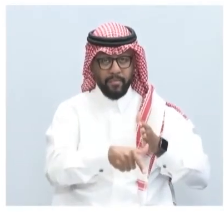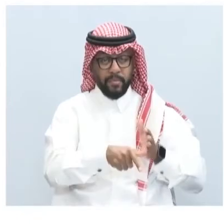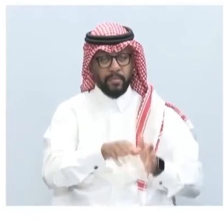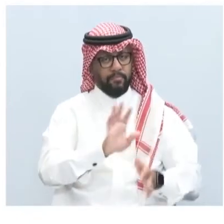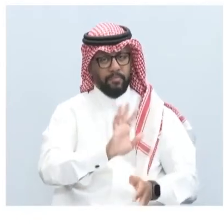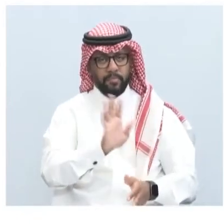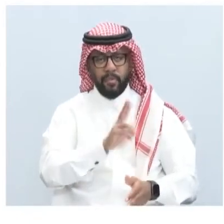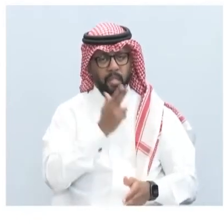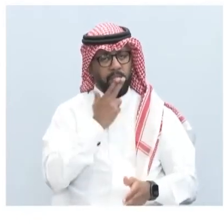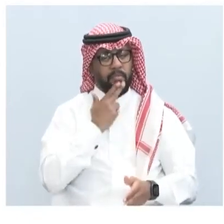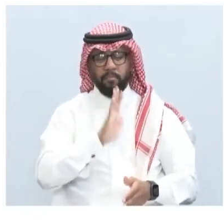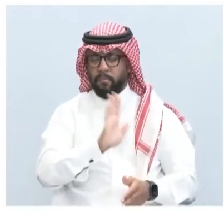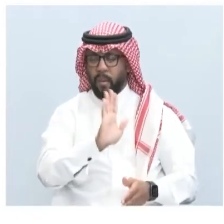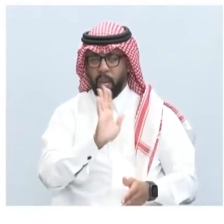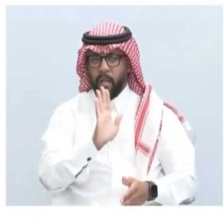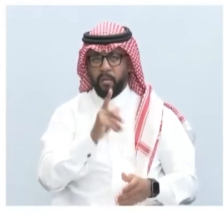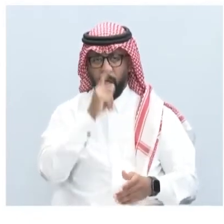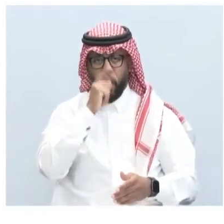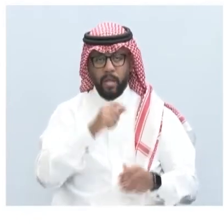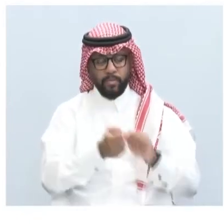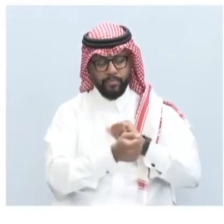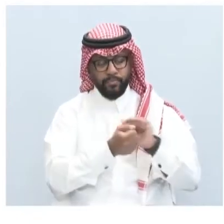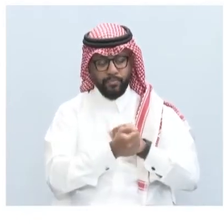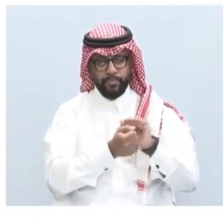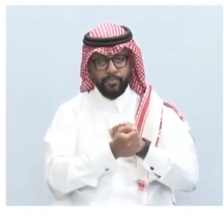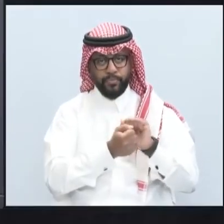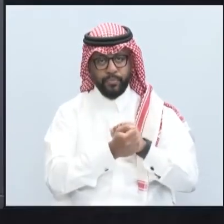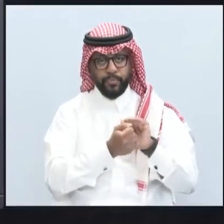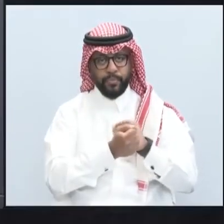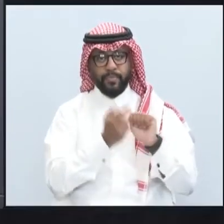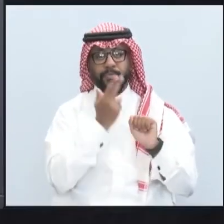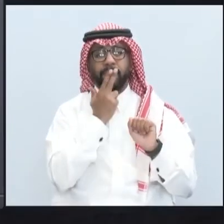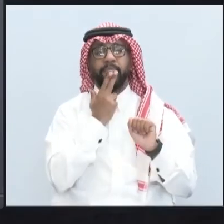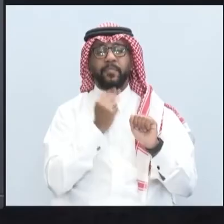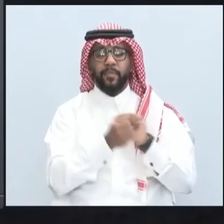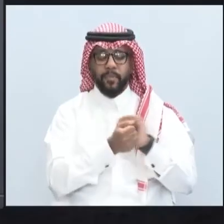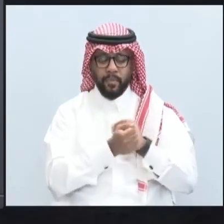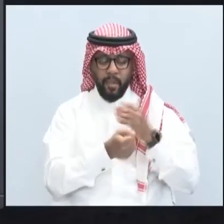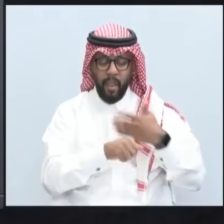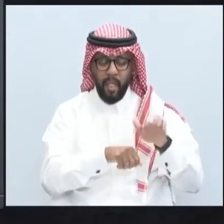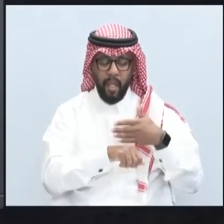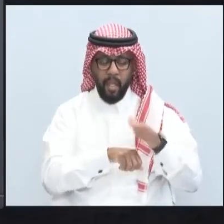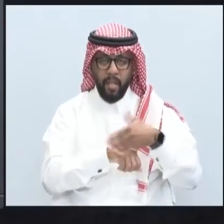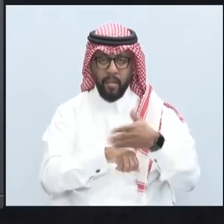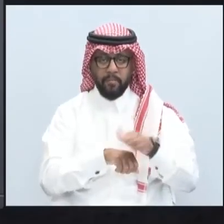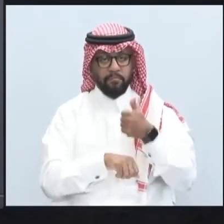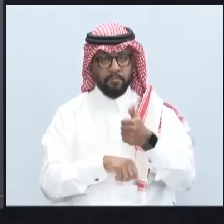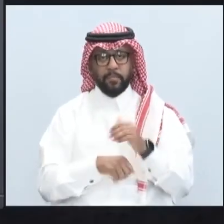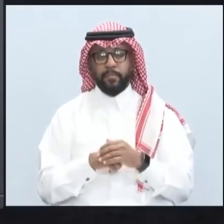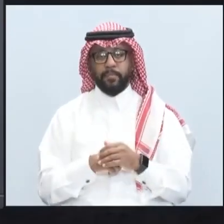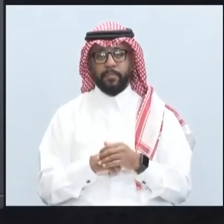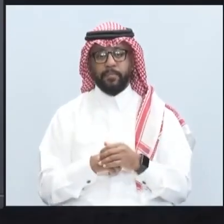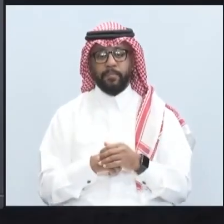يكون هذا الجوع طاهر فنقوم بغسله حتى تذهب عنه هذه النجاسه فاذا